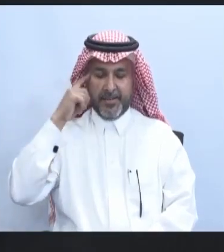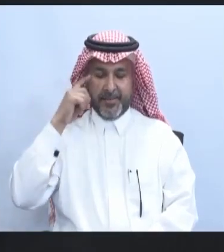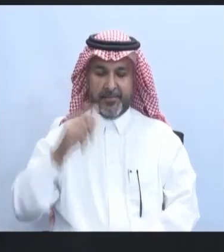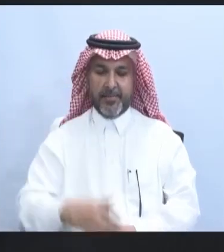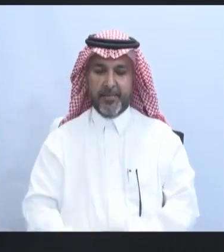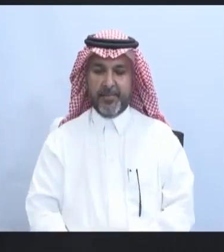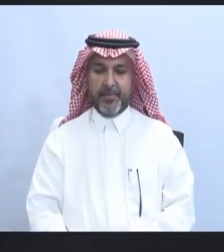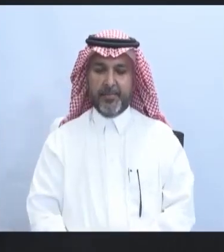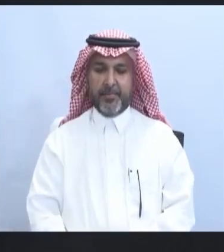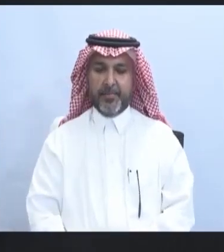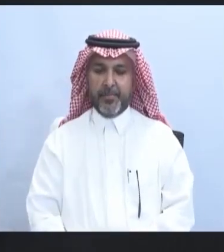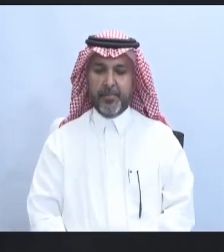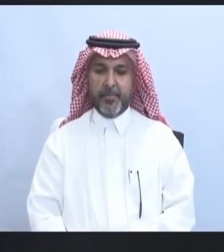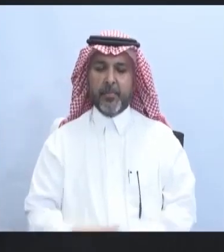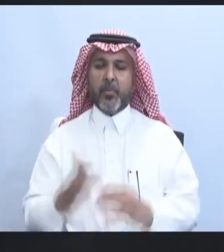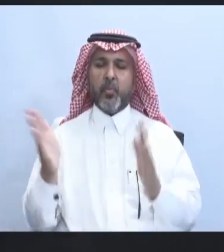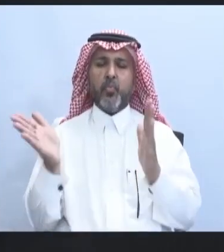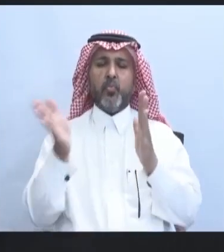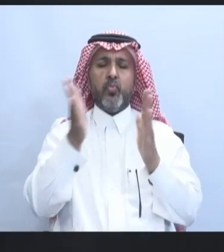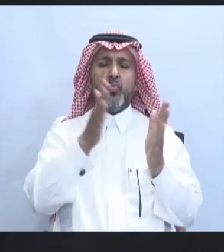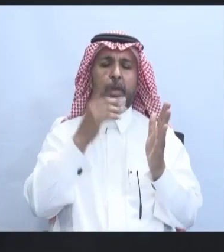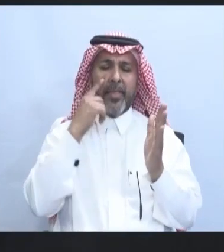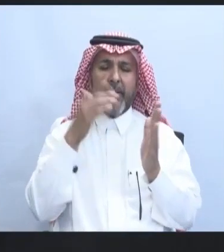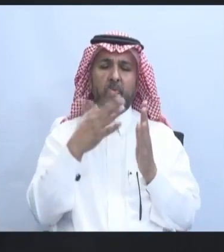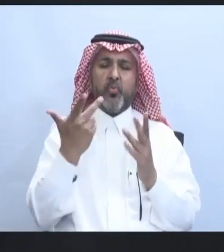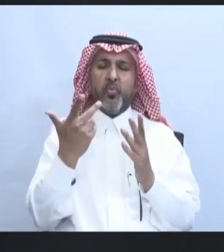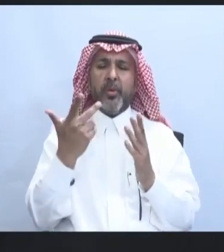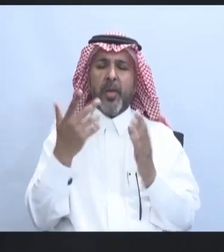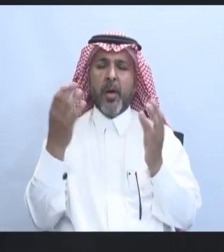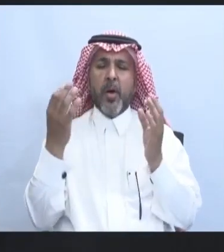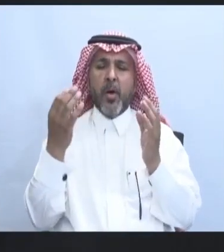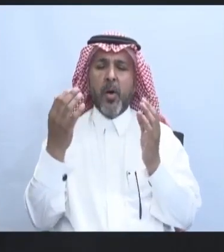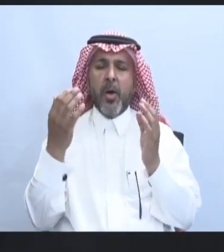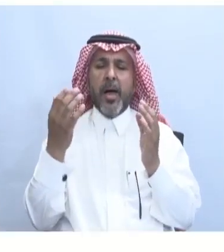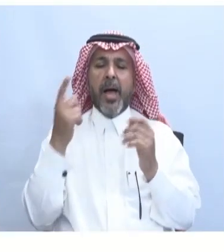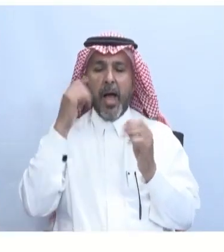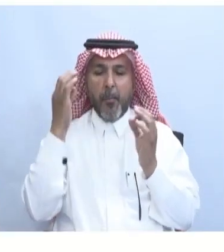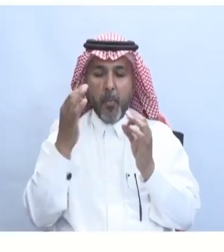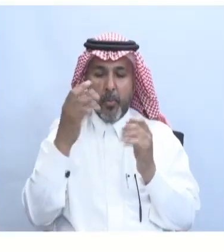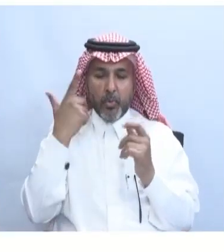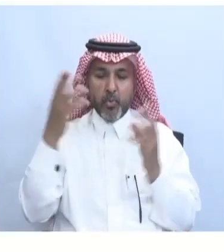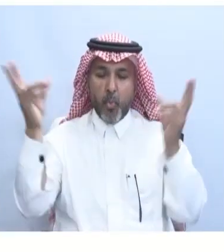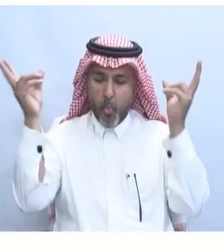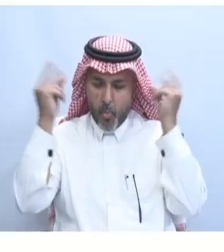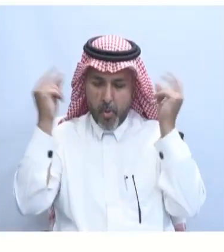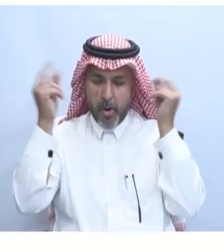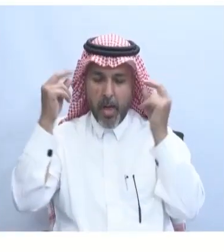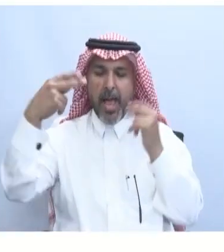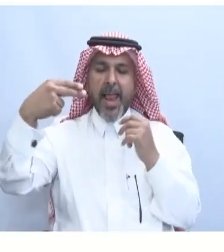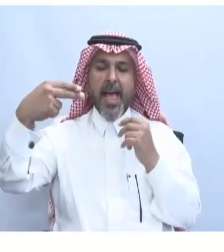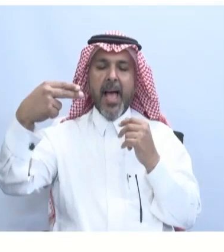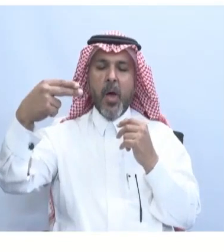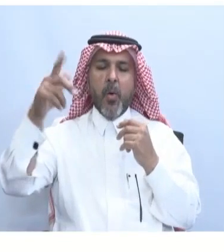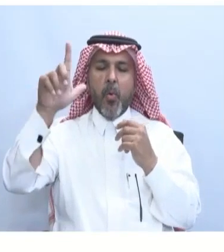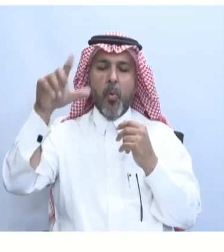انجازاتها ماذا العلوم والاداب والصناعات وايضا قطب اذا